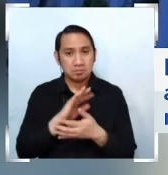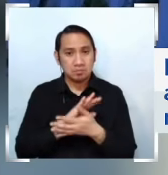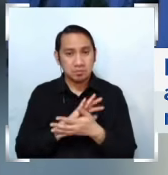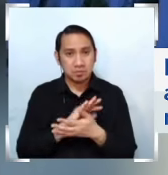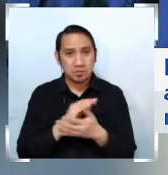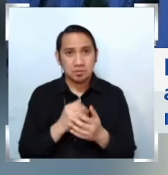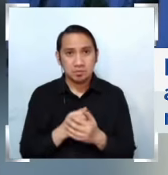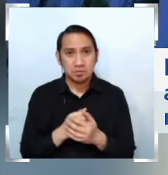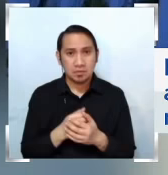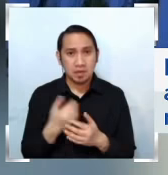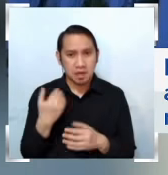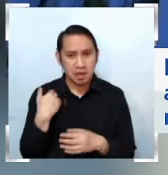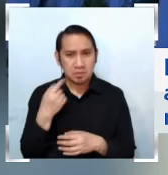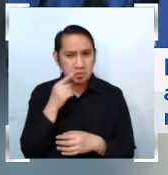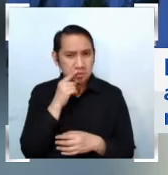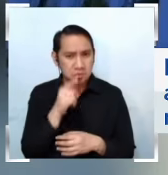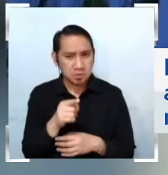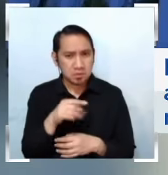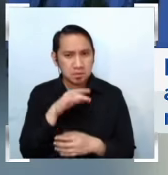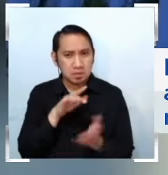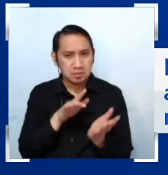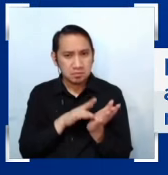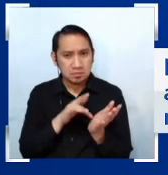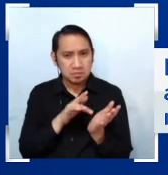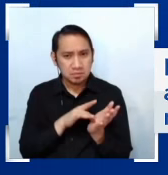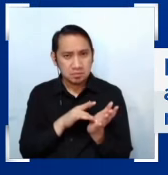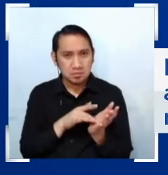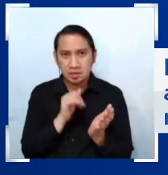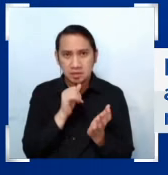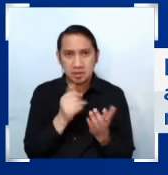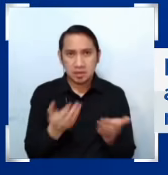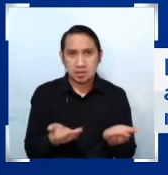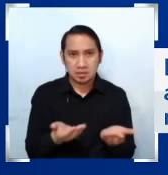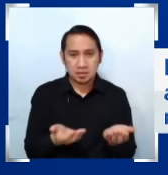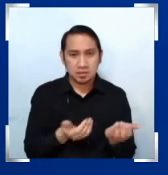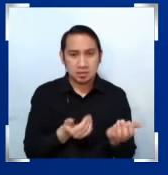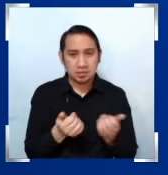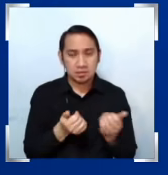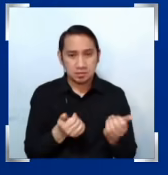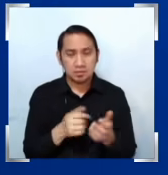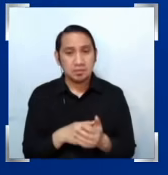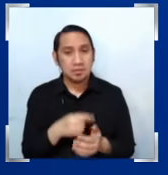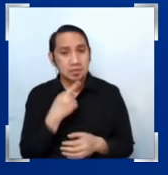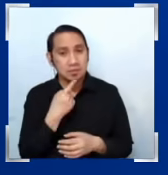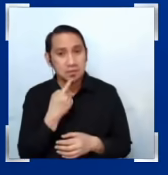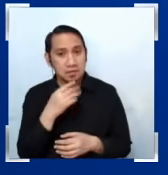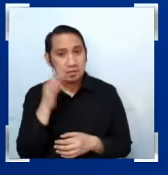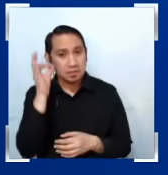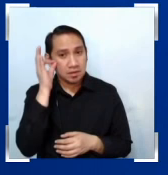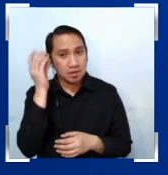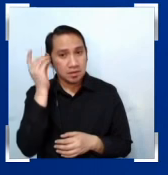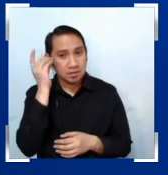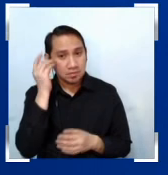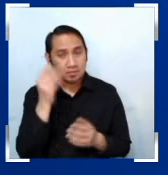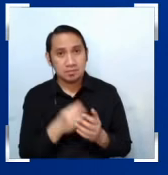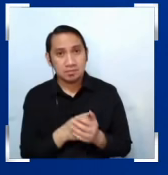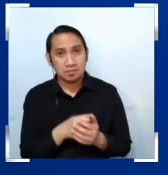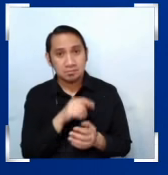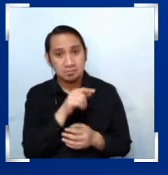kumita, hindi po sa administrasyon nito. Buwelta ni Senador Franklin Drilon, malatrol daw kung magsalita si